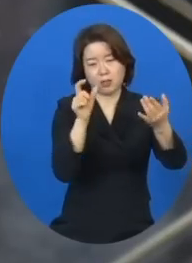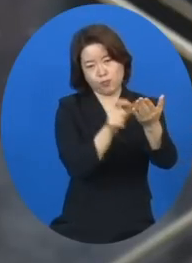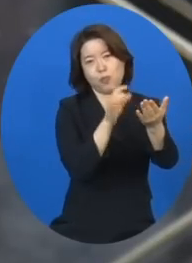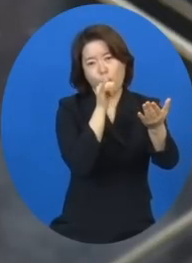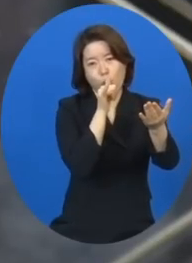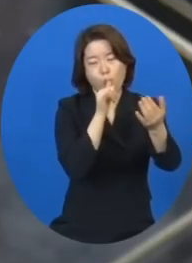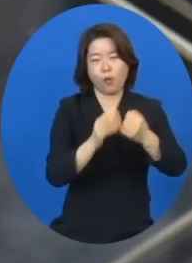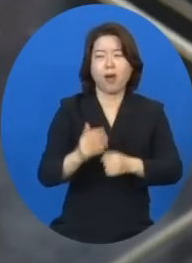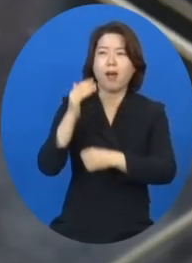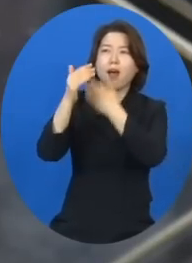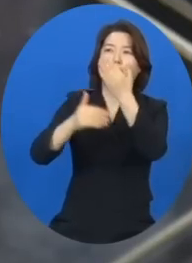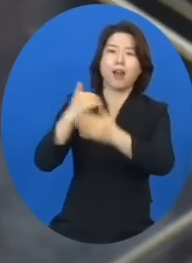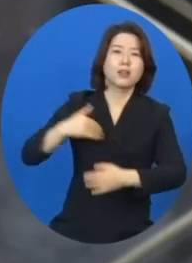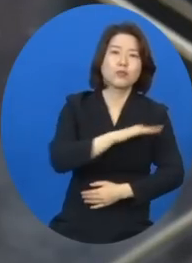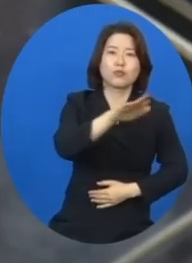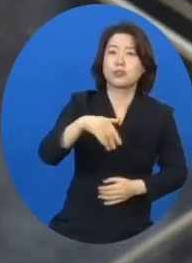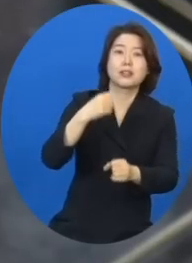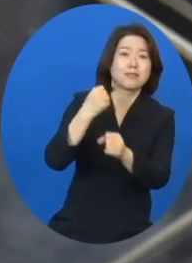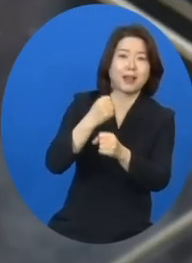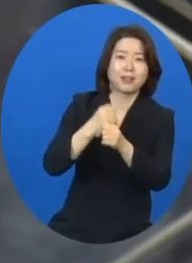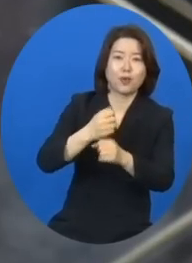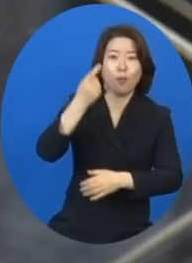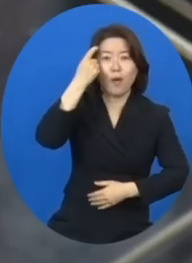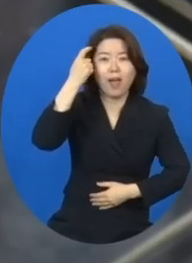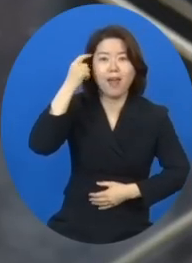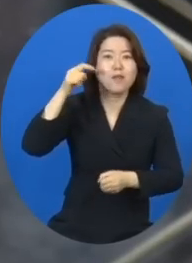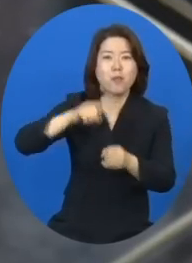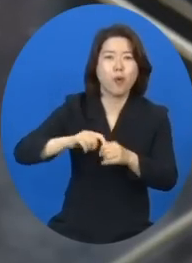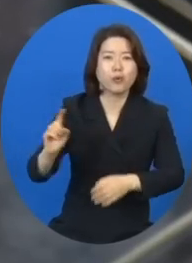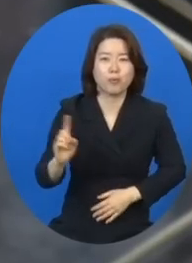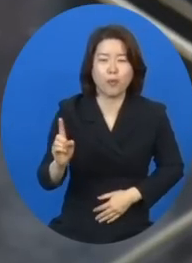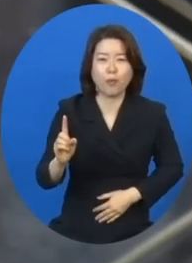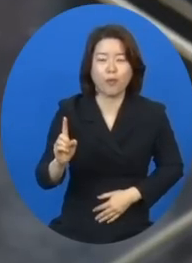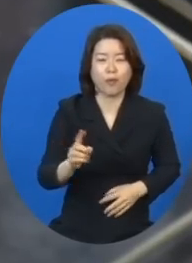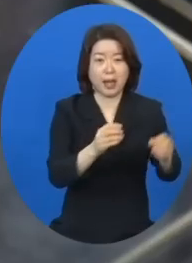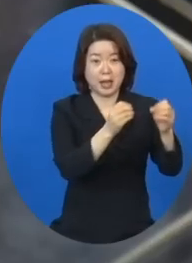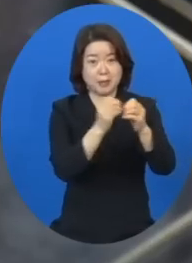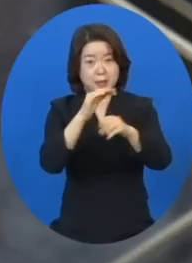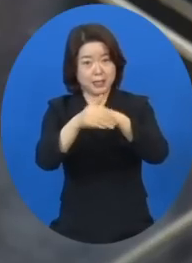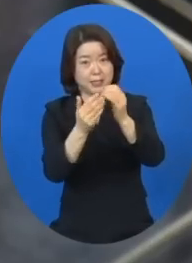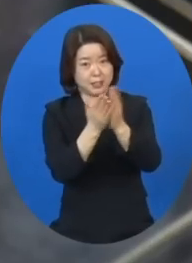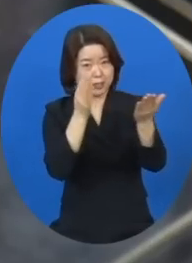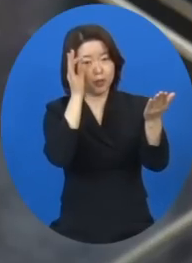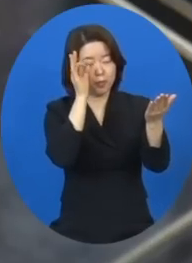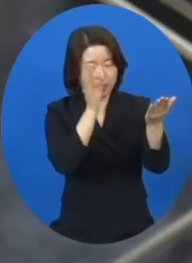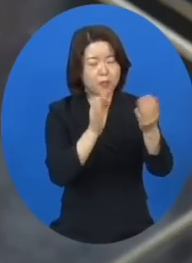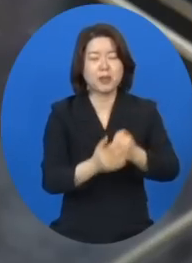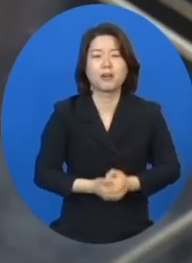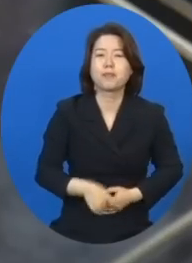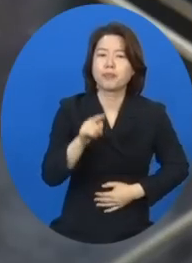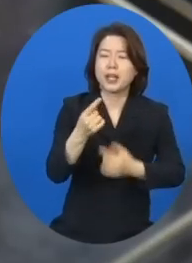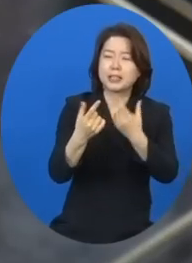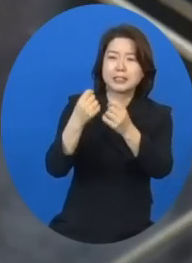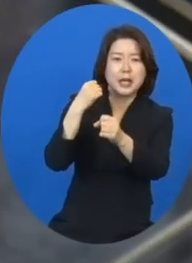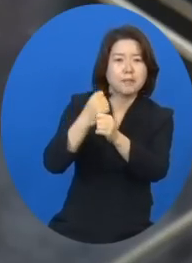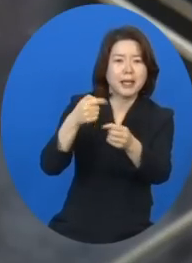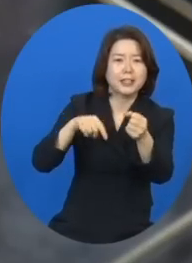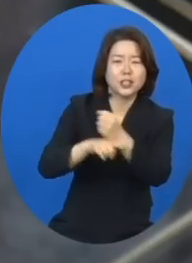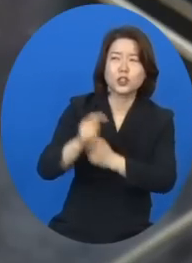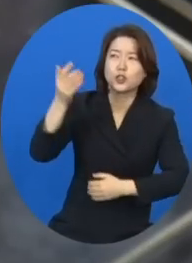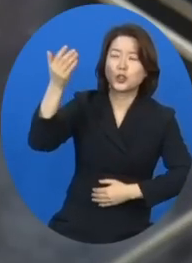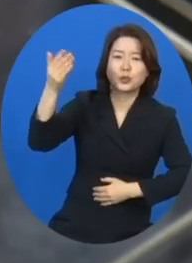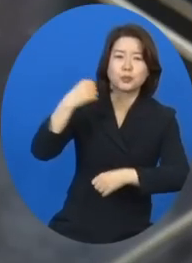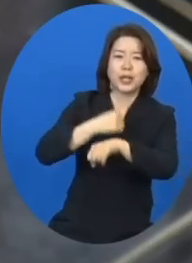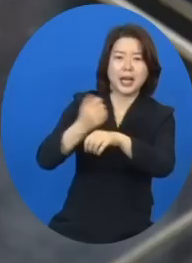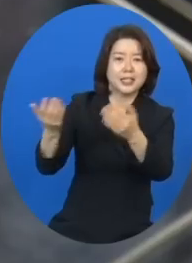우리를 만드셨대요. 왜 만드셨을까요? 메시지 성경은 이렇게 말합니다. 그렇게 하신 것은 그분께서